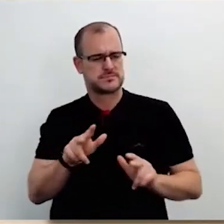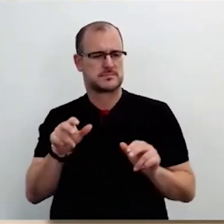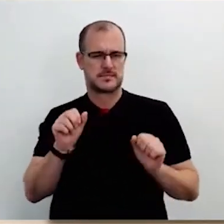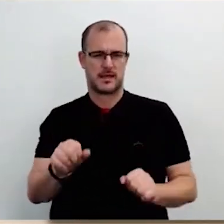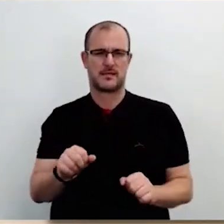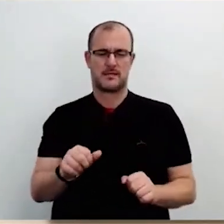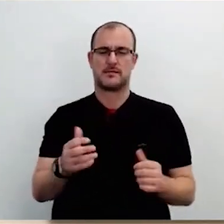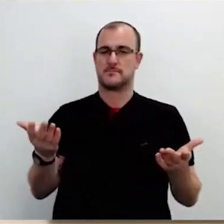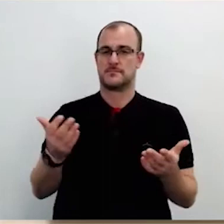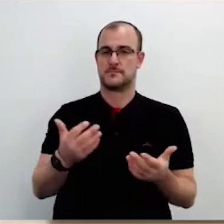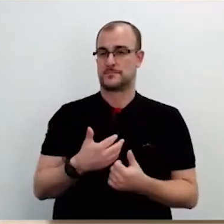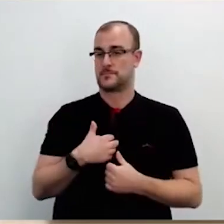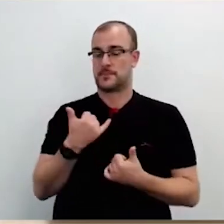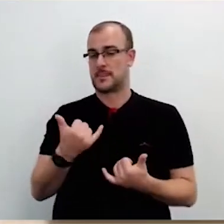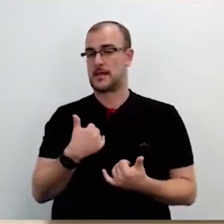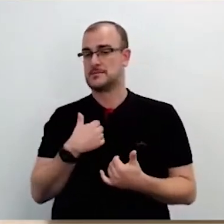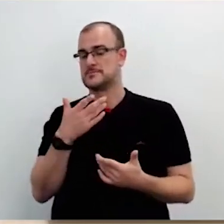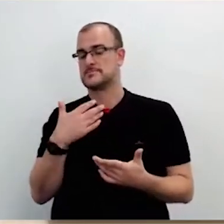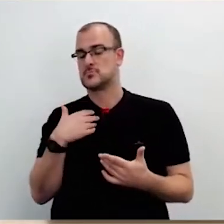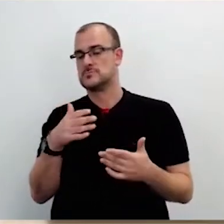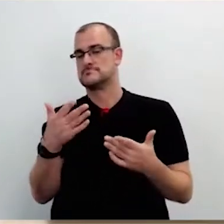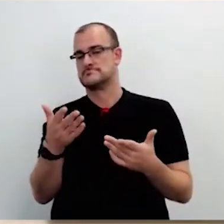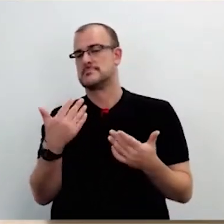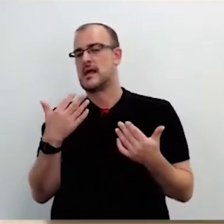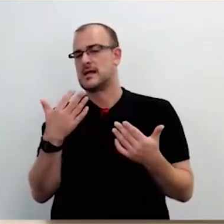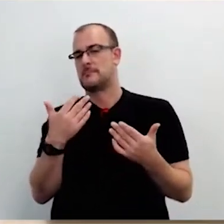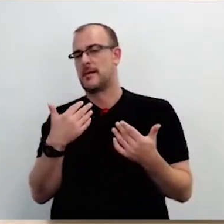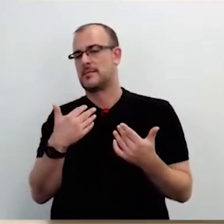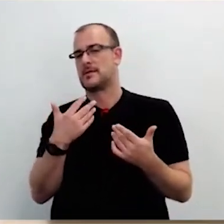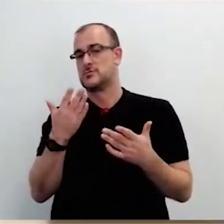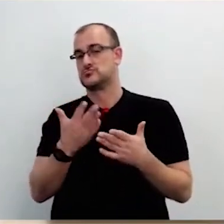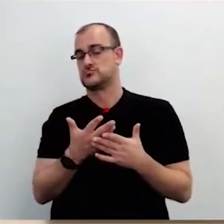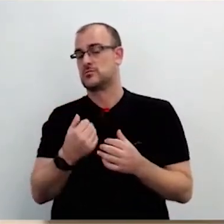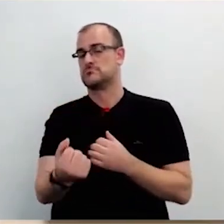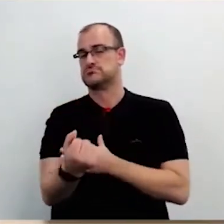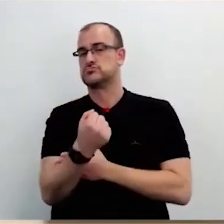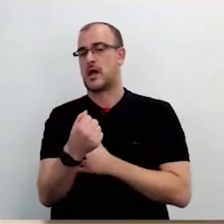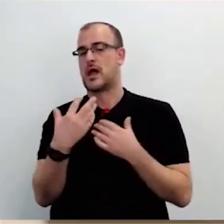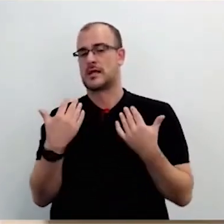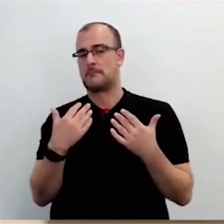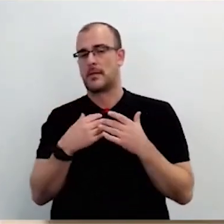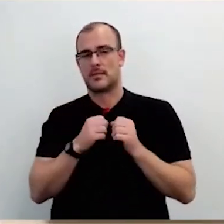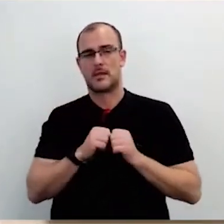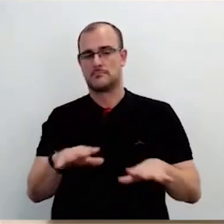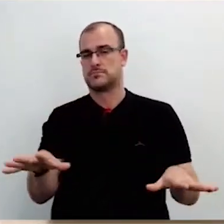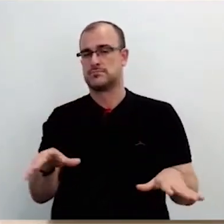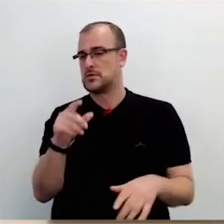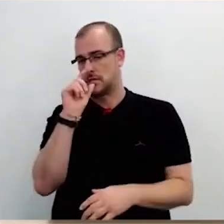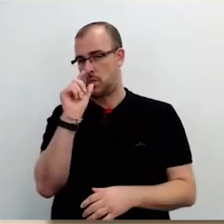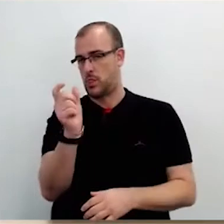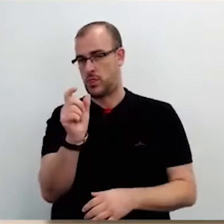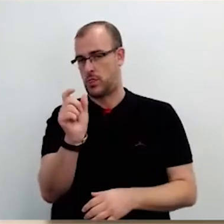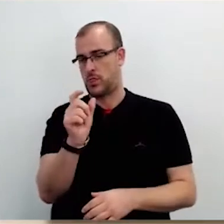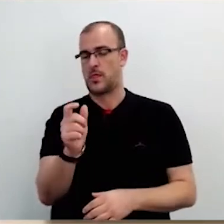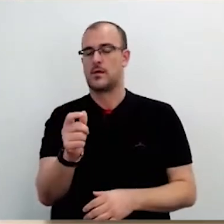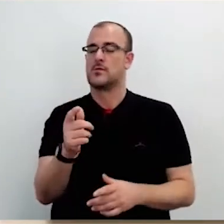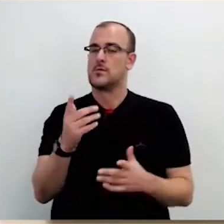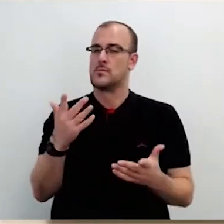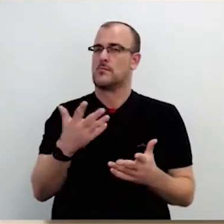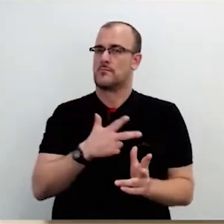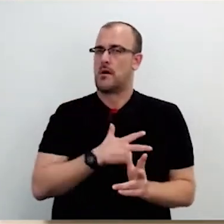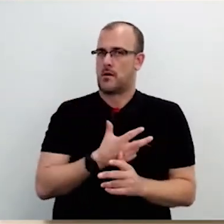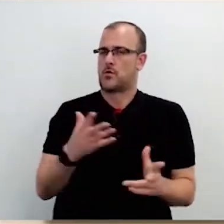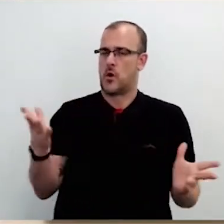Und wenn ich mal auf die Kampagne eingehe, und es ist ja eine reichweitenstarke Kampagne, war jetzt keine kleine Kampagne, sondern eine